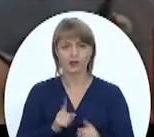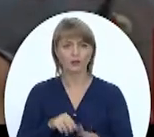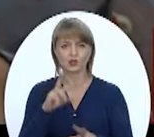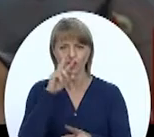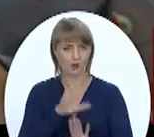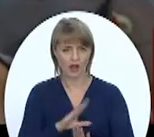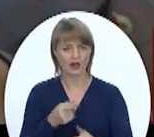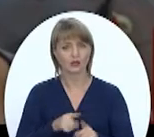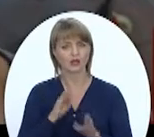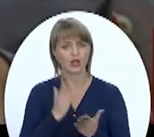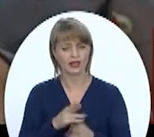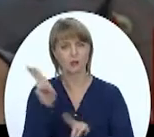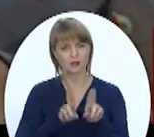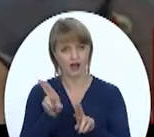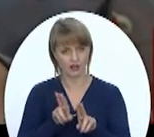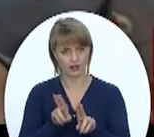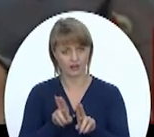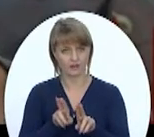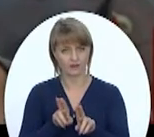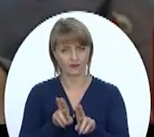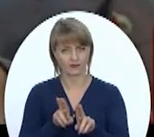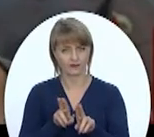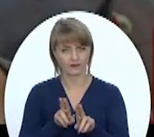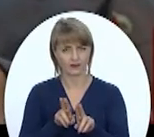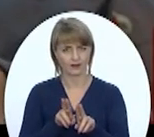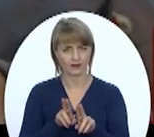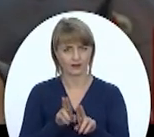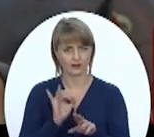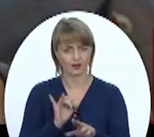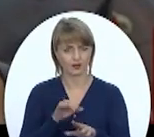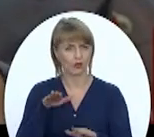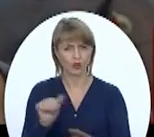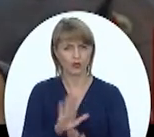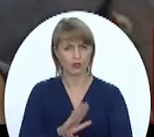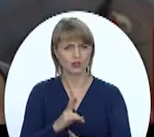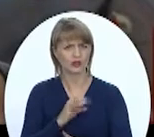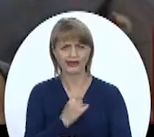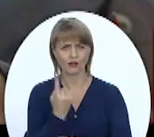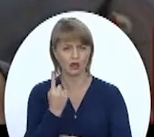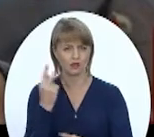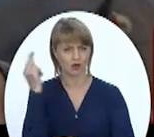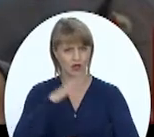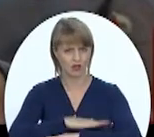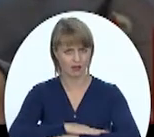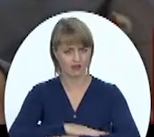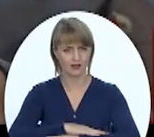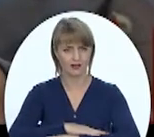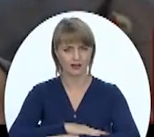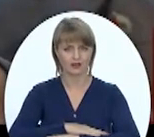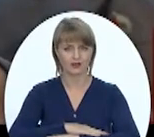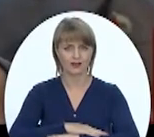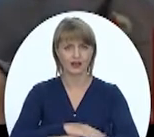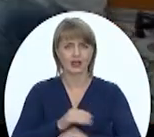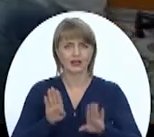нормы, правила, да. Вот. И он не пропустил ни одного сейчас занятия. Вот. Настолько